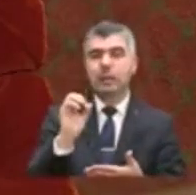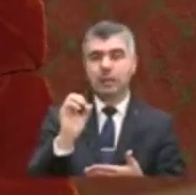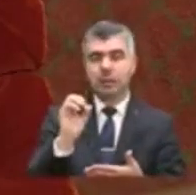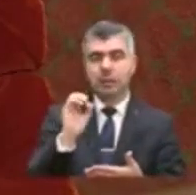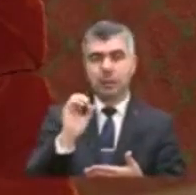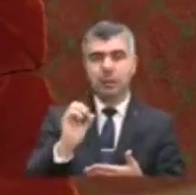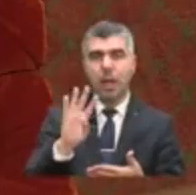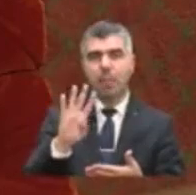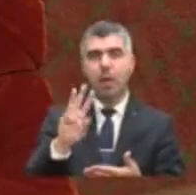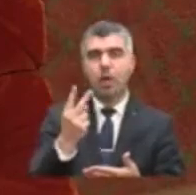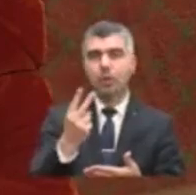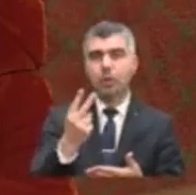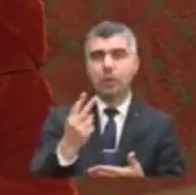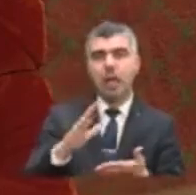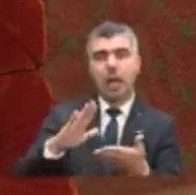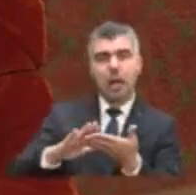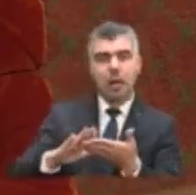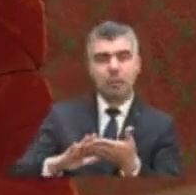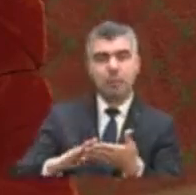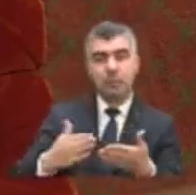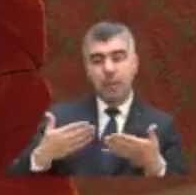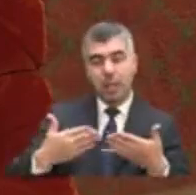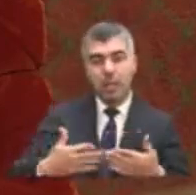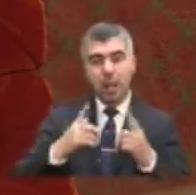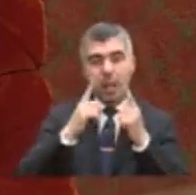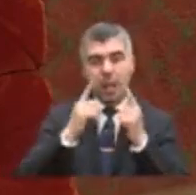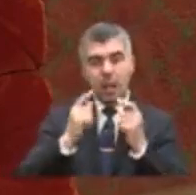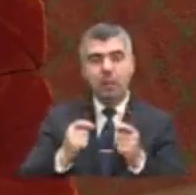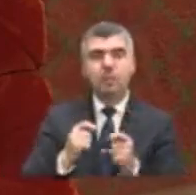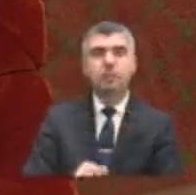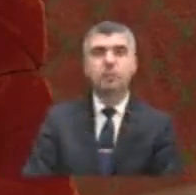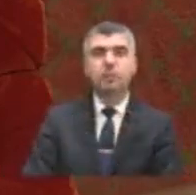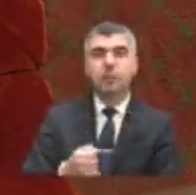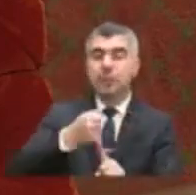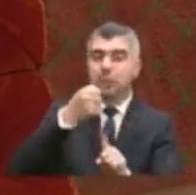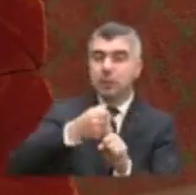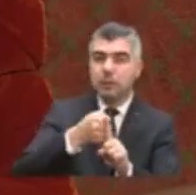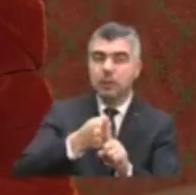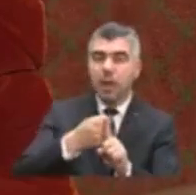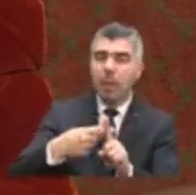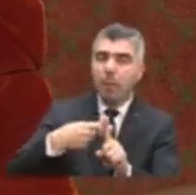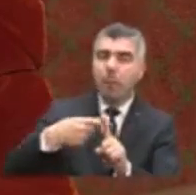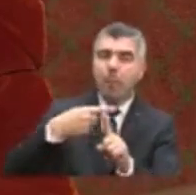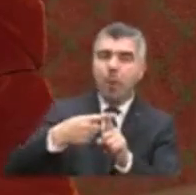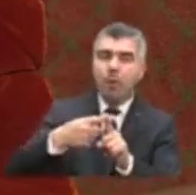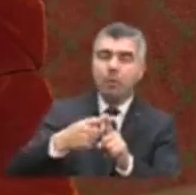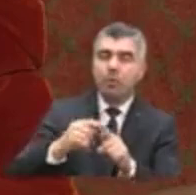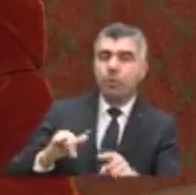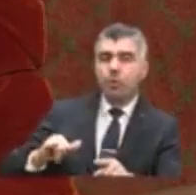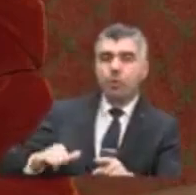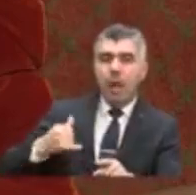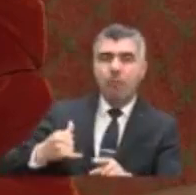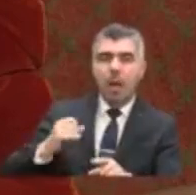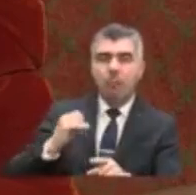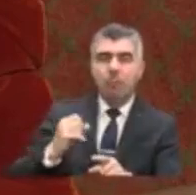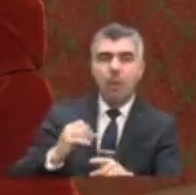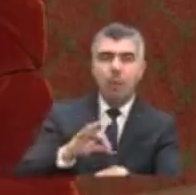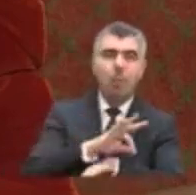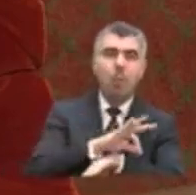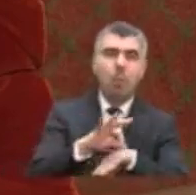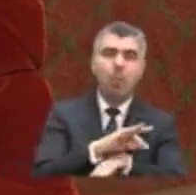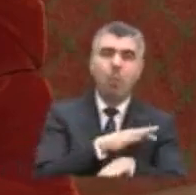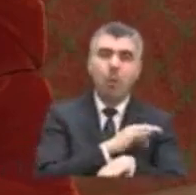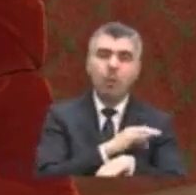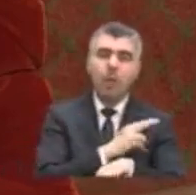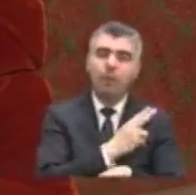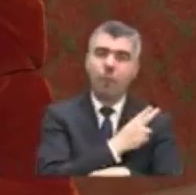واحد 24 سنه، وهذا تبين بان هذا المجهود غادي تساهم في تشبيب هاد التوظيفات. وفي